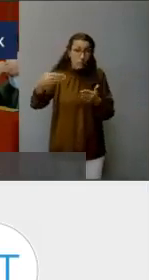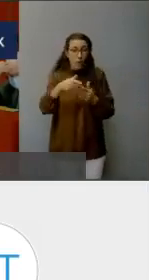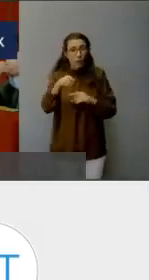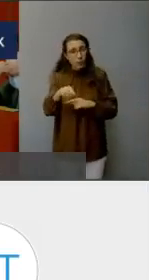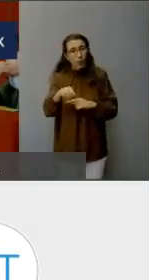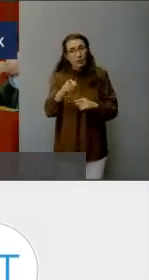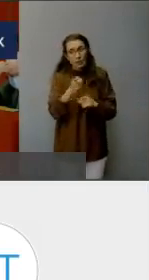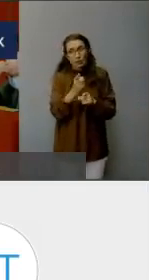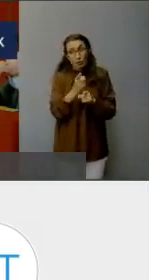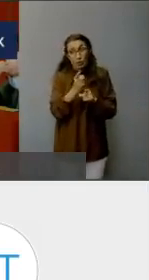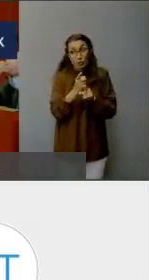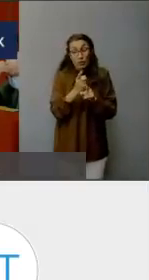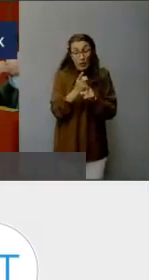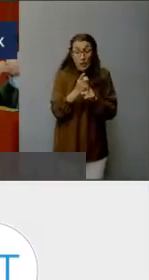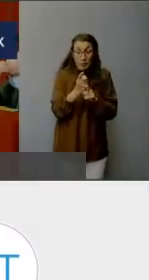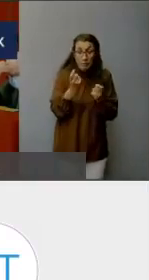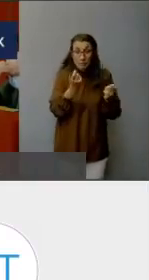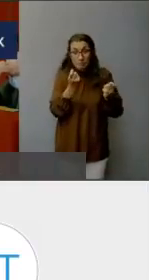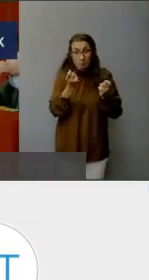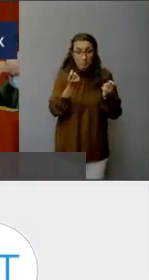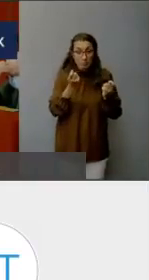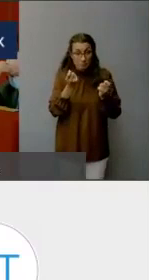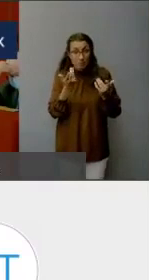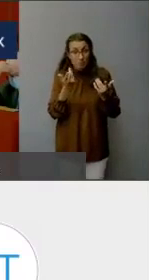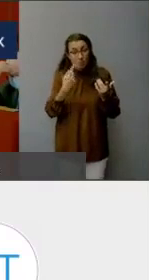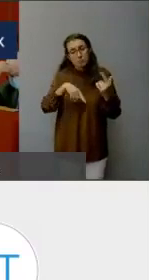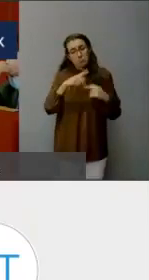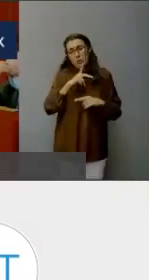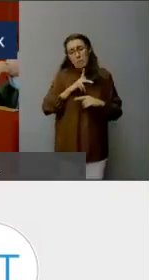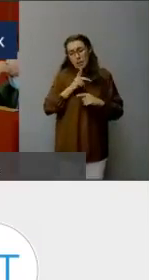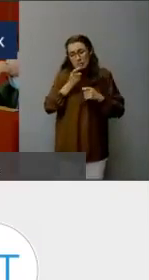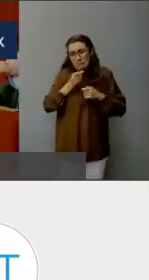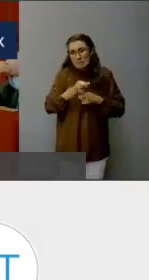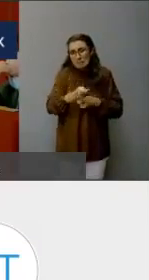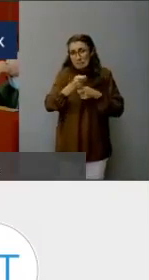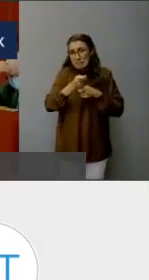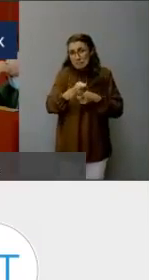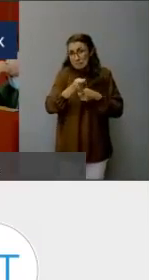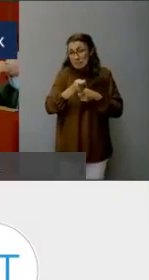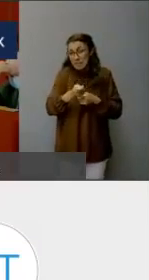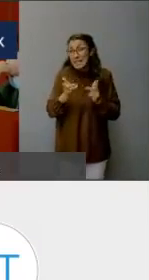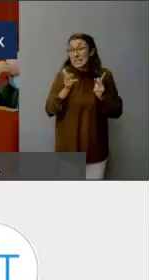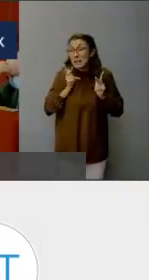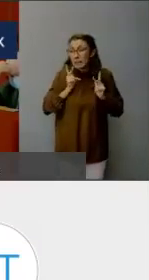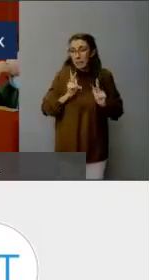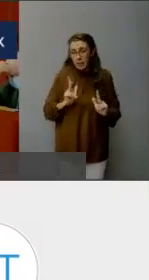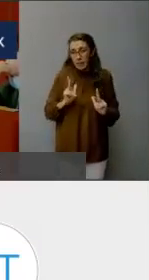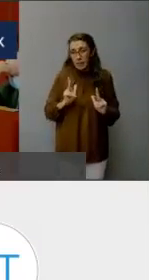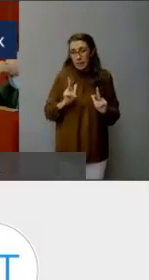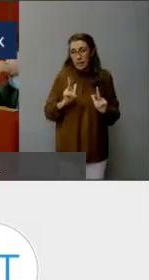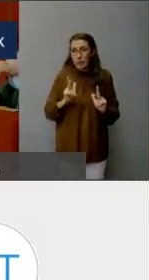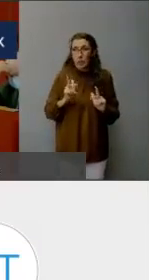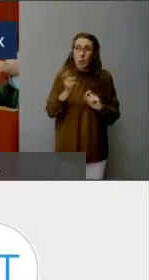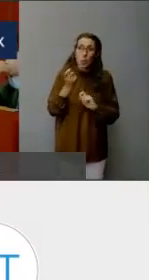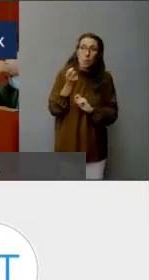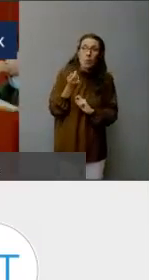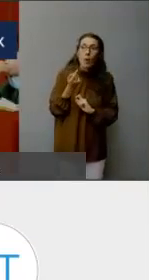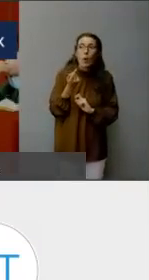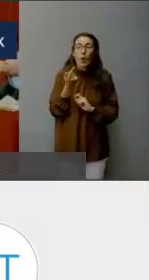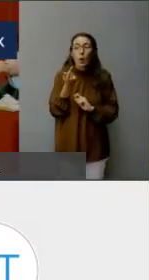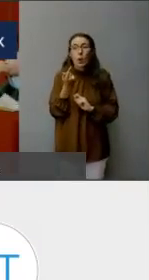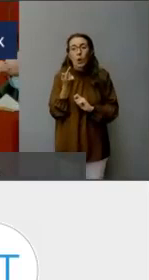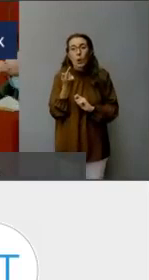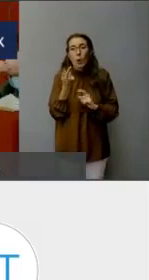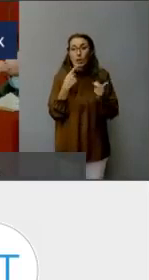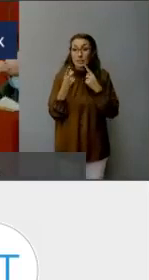alcune piccole sollecitazioni aver cercato di riannodare un attimo il filo